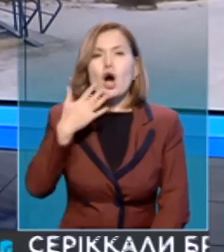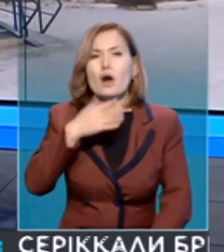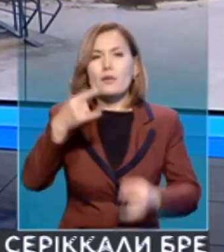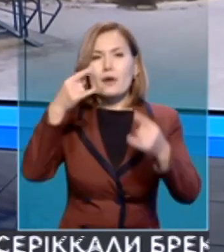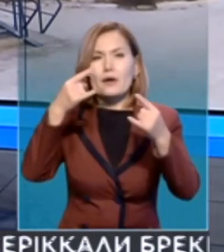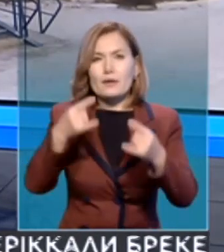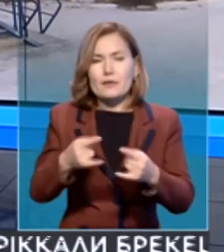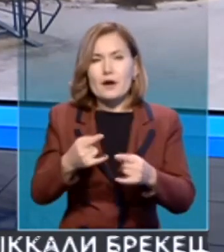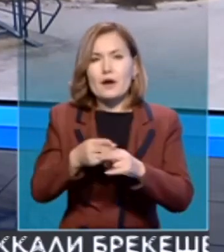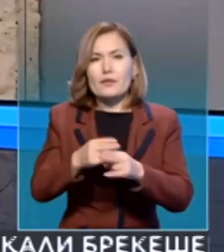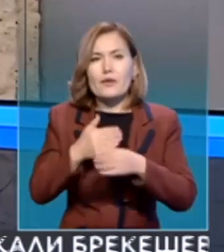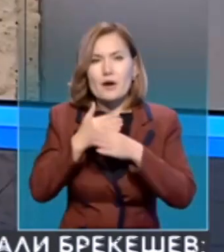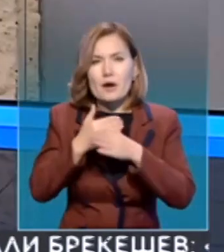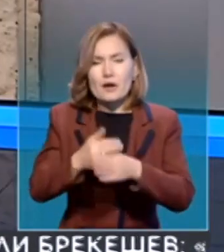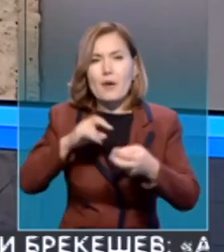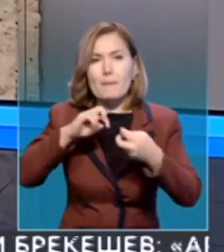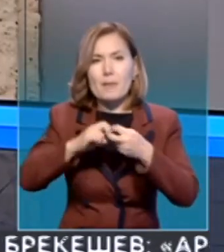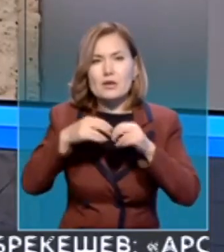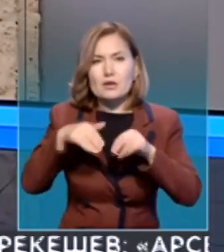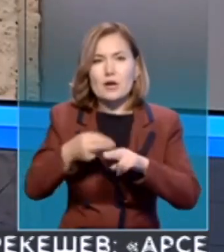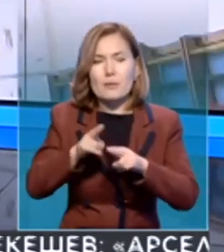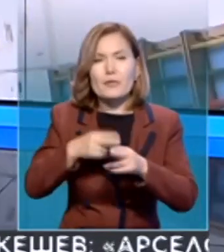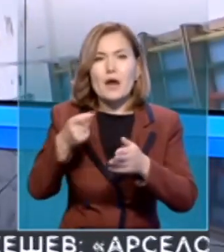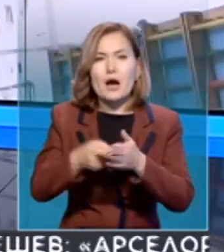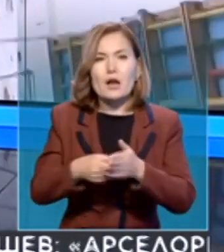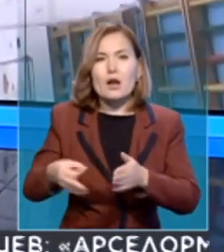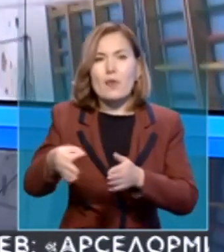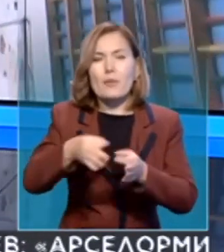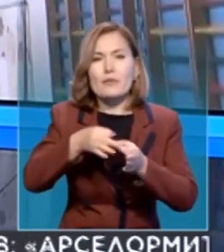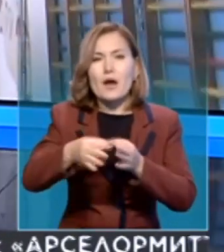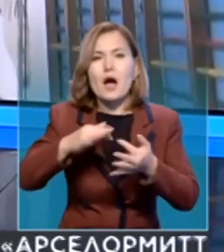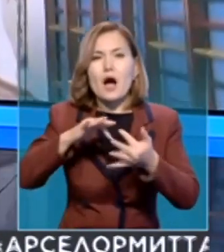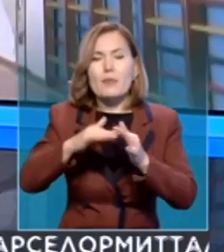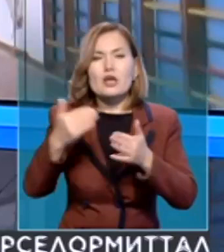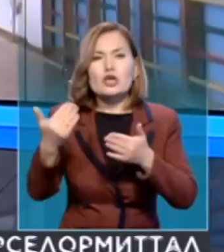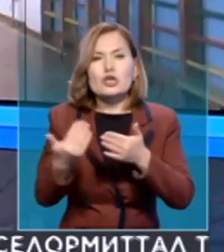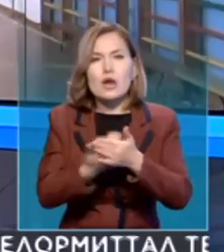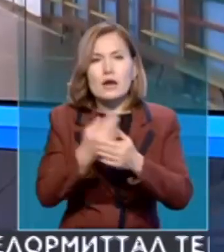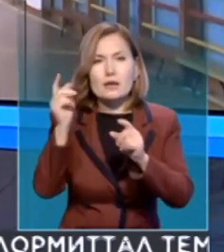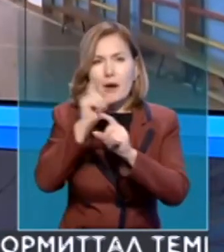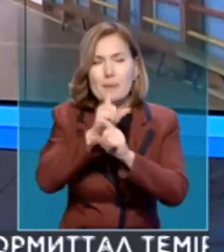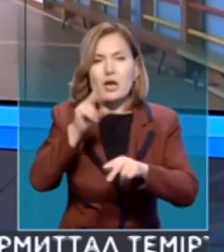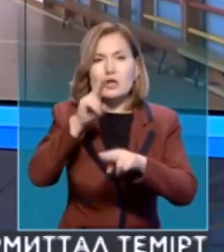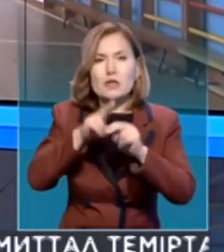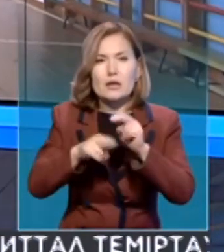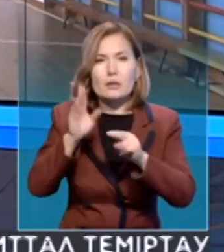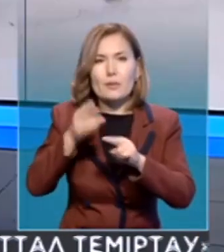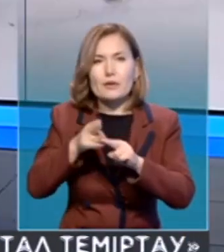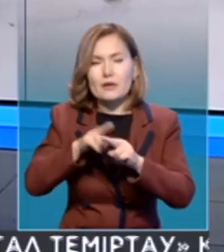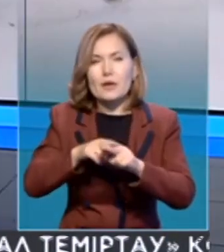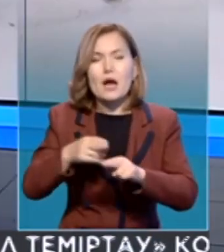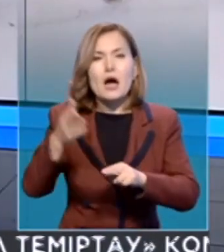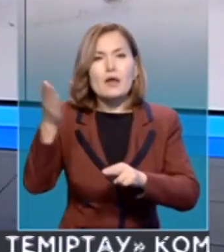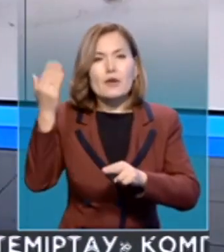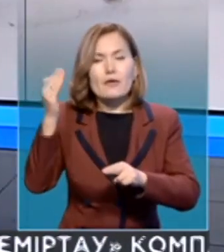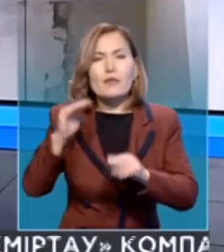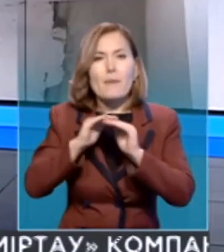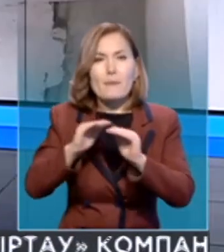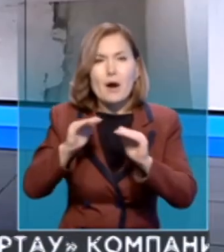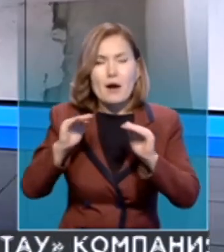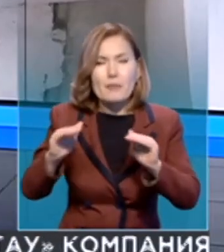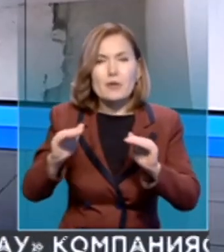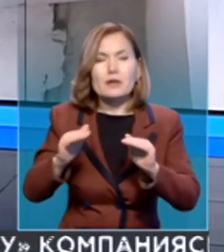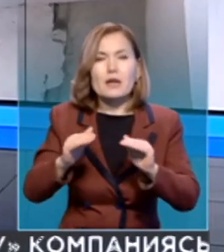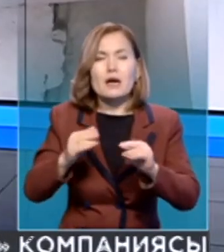Ұлттық арна араласқан соң мәселе шешілді. Қарағанды облысының Талда ауылында жаңа мектеп салынатын болды. Бұған дейін балалардың